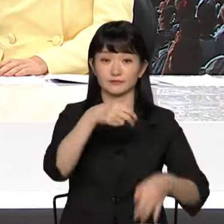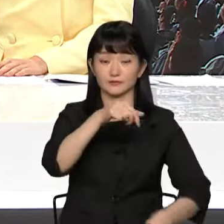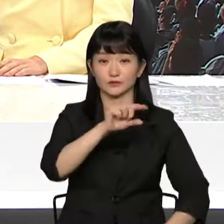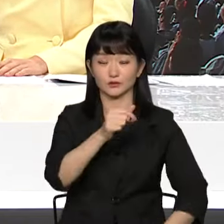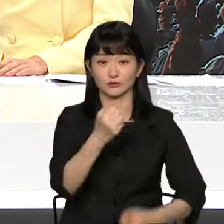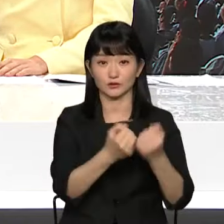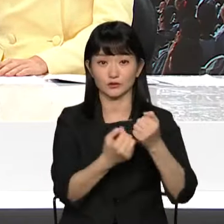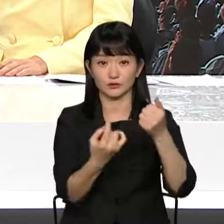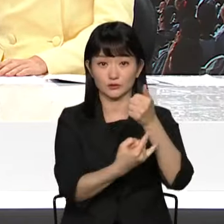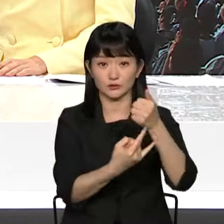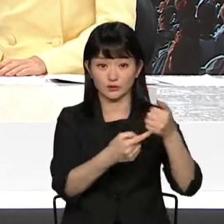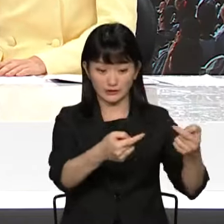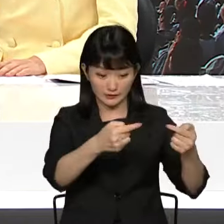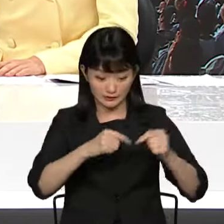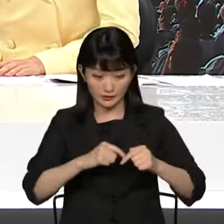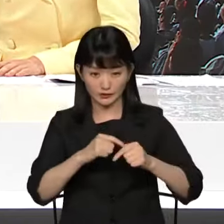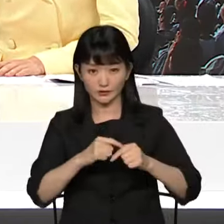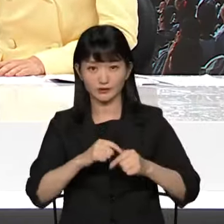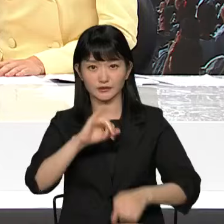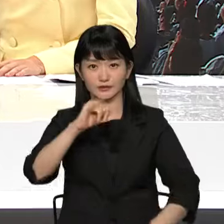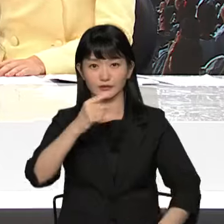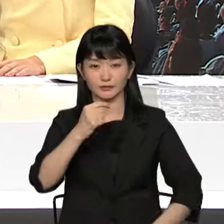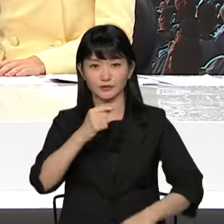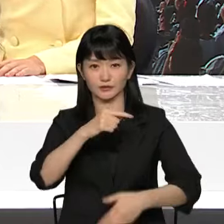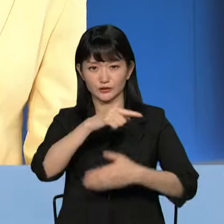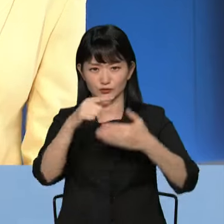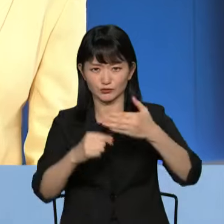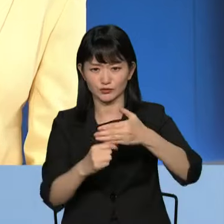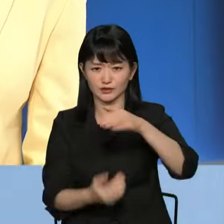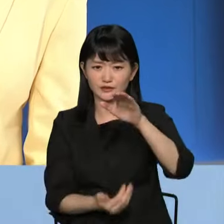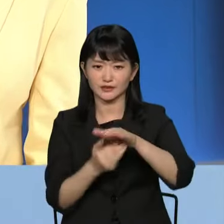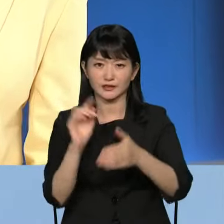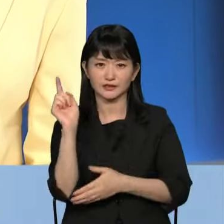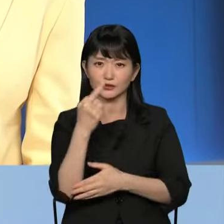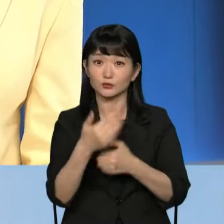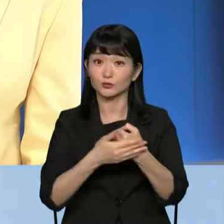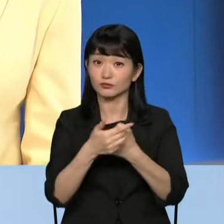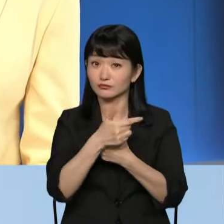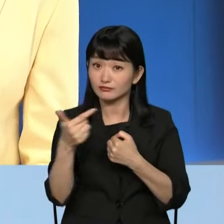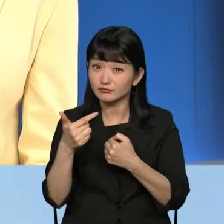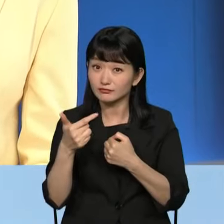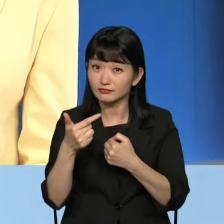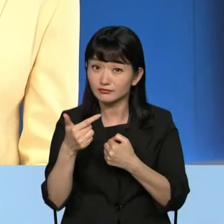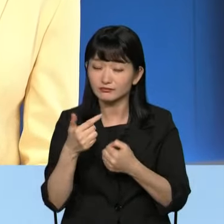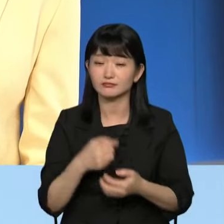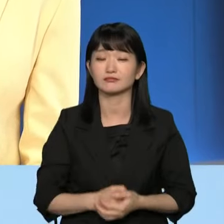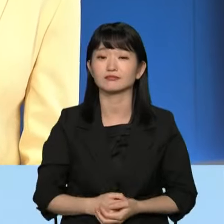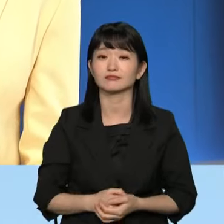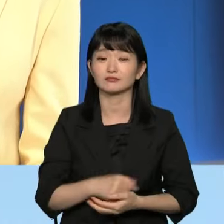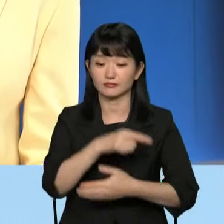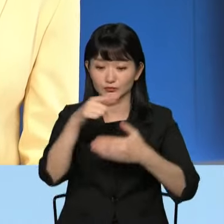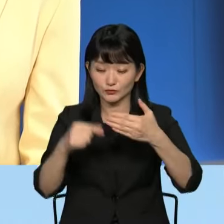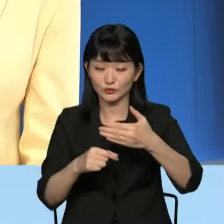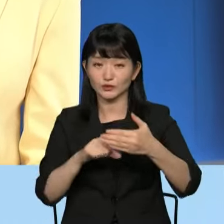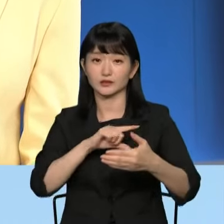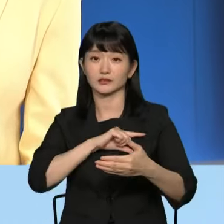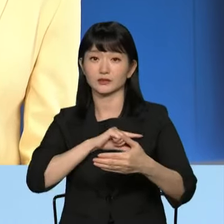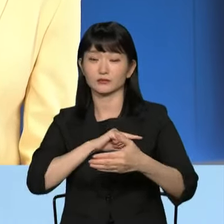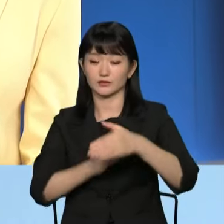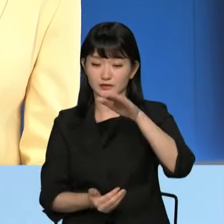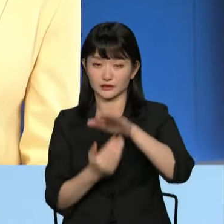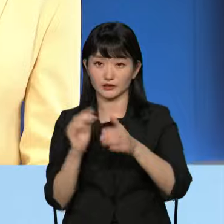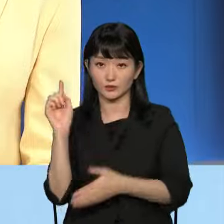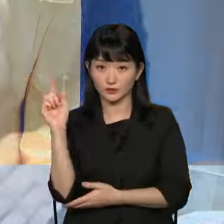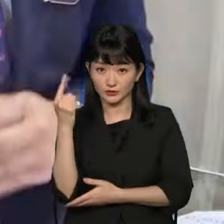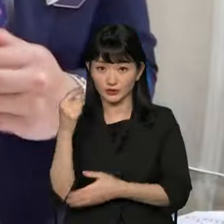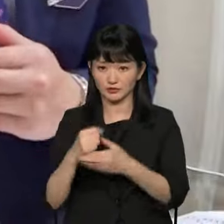출연하고 있는 JTBC 최강야구가 또 한몫을 했다 이런 분석도 있거든요. 사실 그렇습니다. 최강야구의 이 베테랑 선수들의